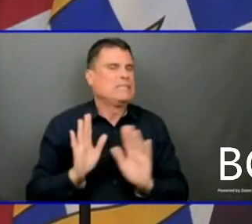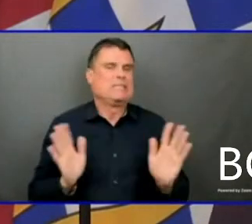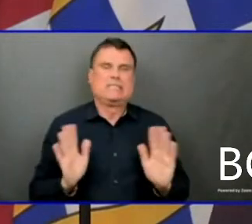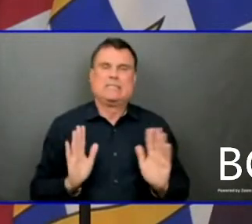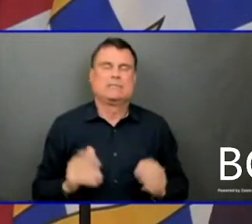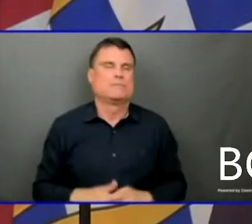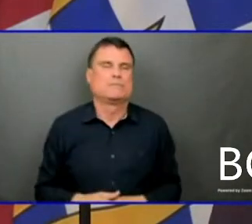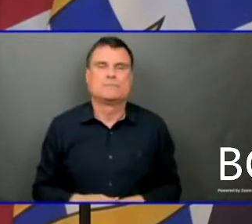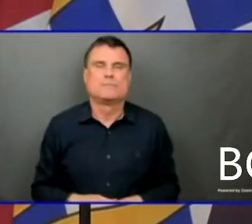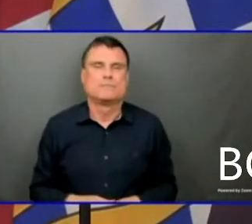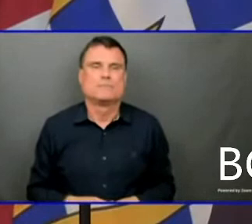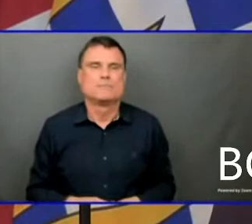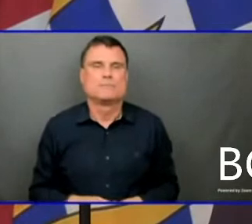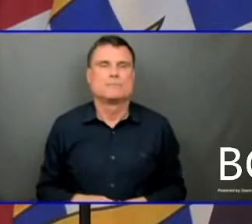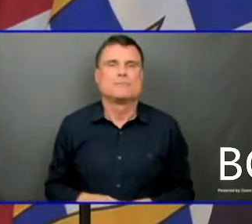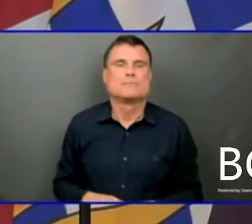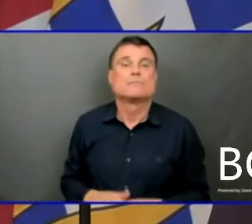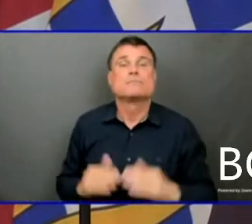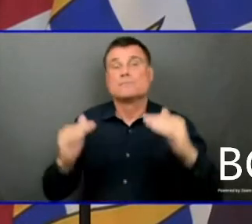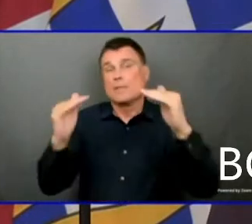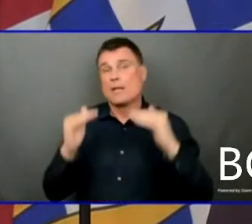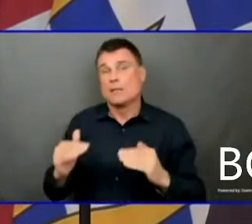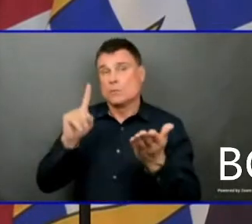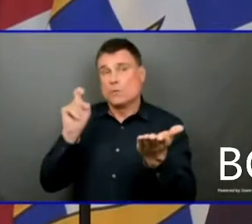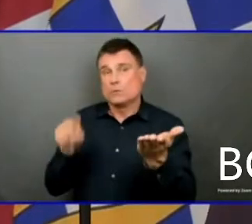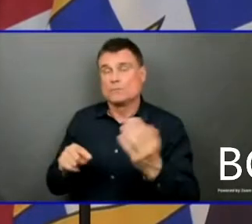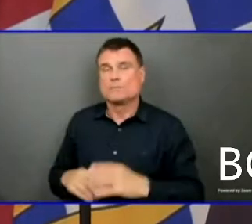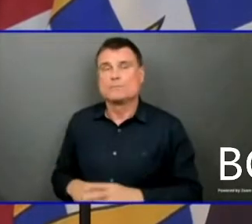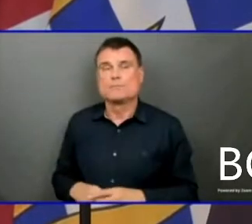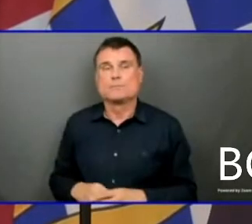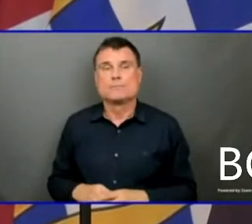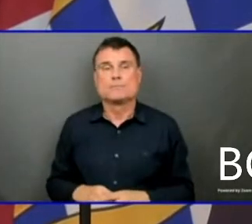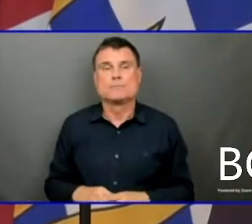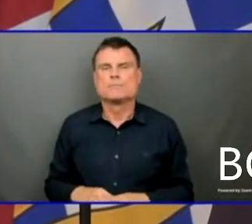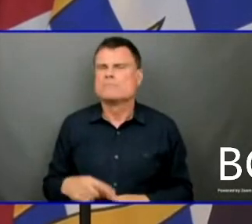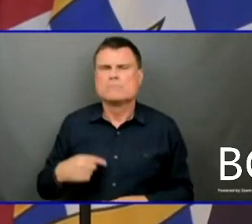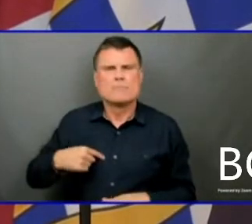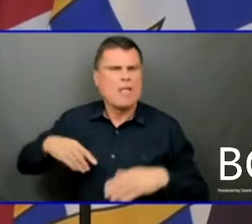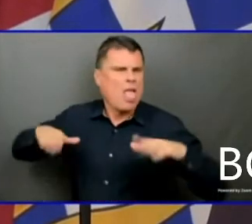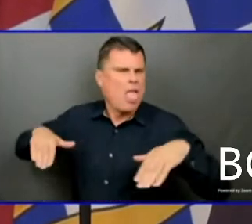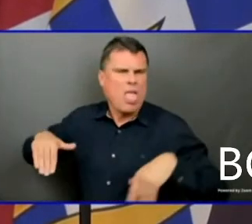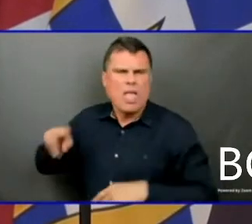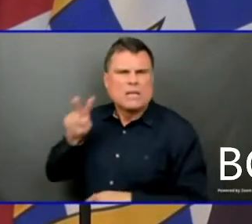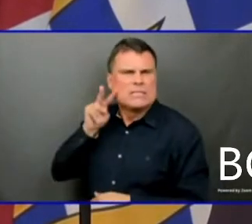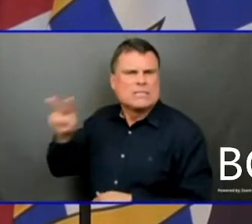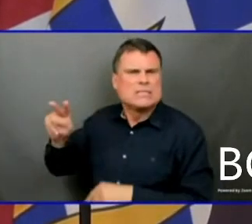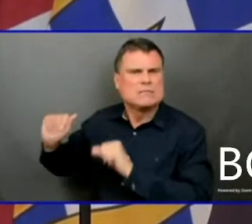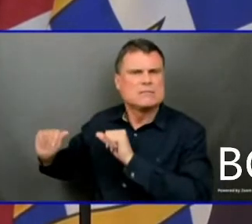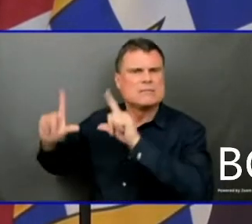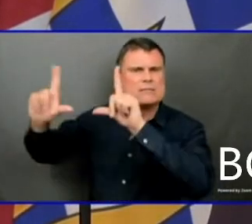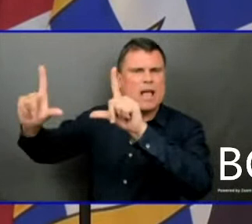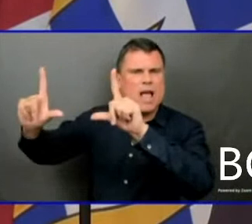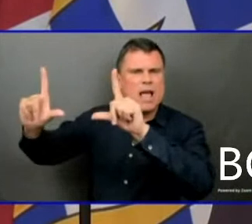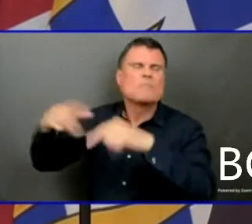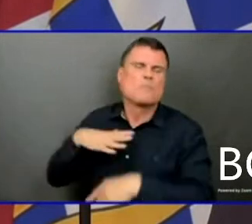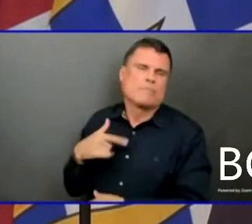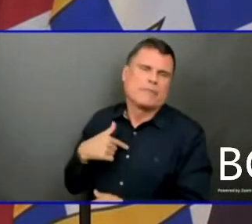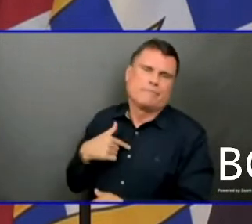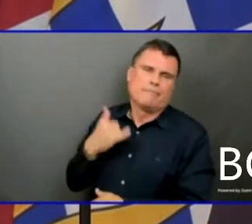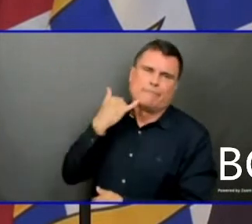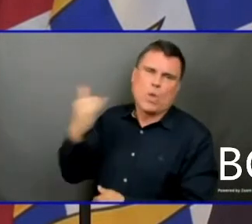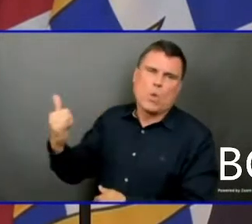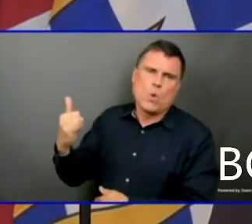I couldn't quite see the charts as I phoned in, the ones that you showed earlier, but it sounded like you said that there were